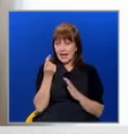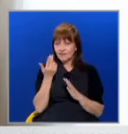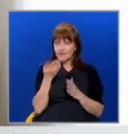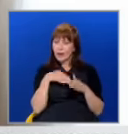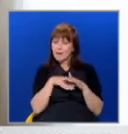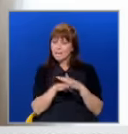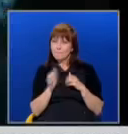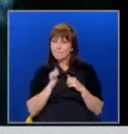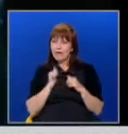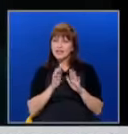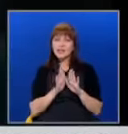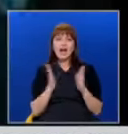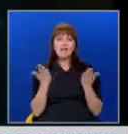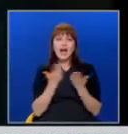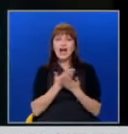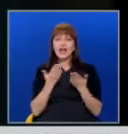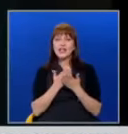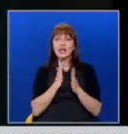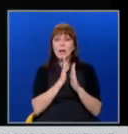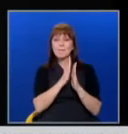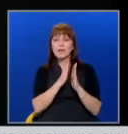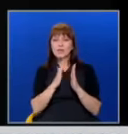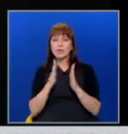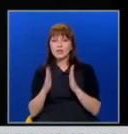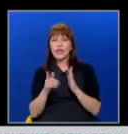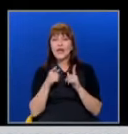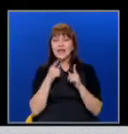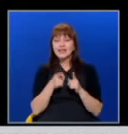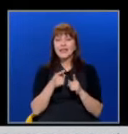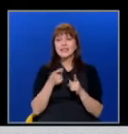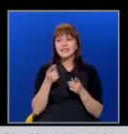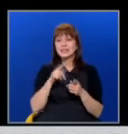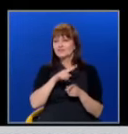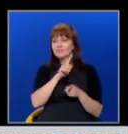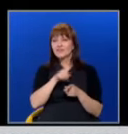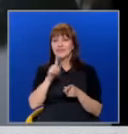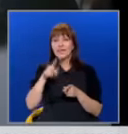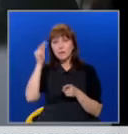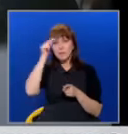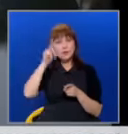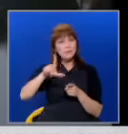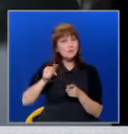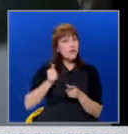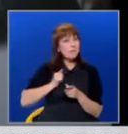скътани в книга на библиотеката, които пари почти всеки български пенсионер пази